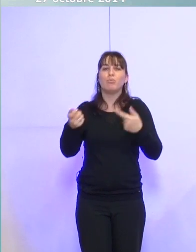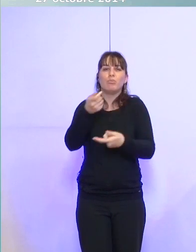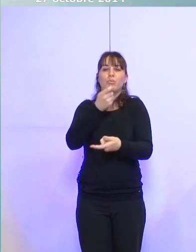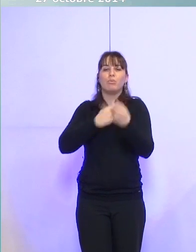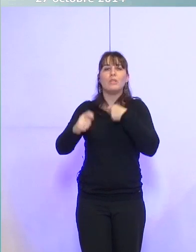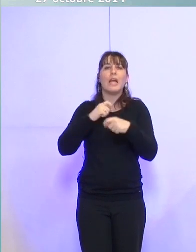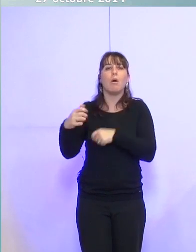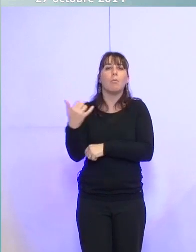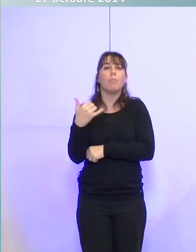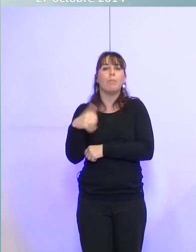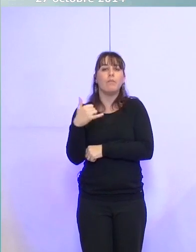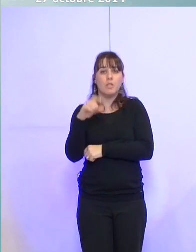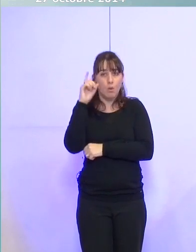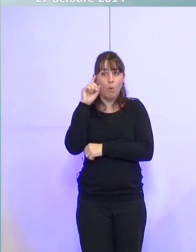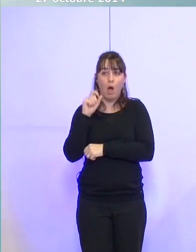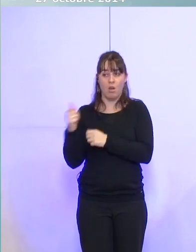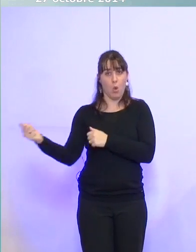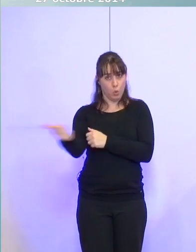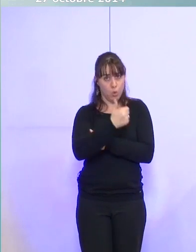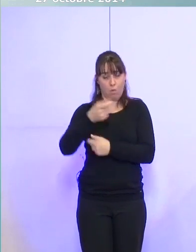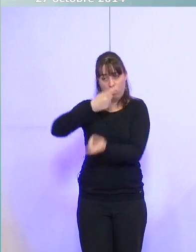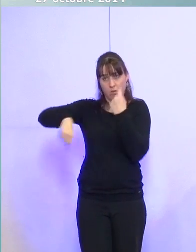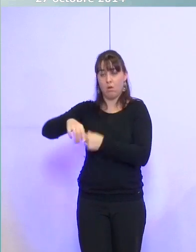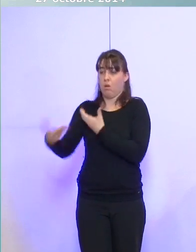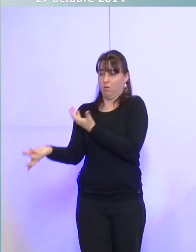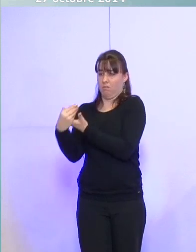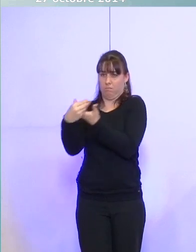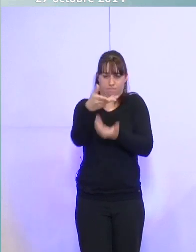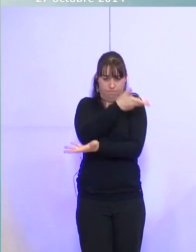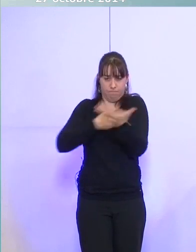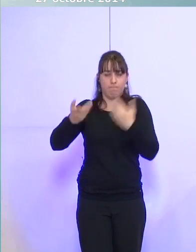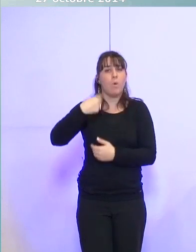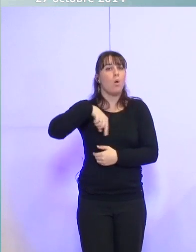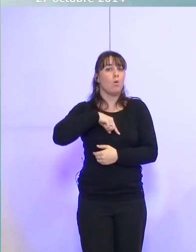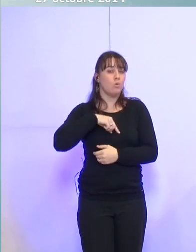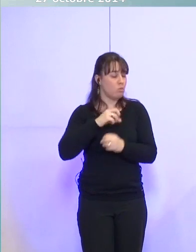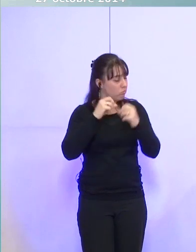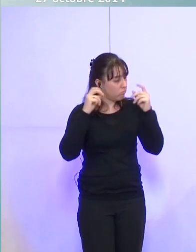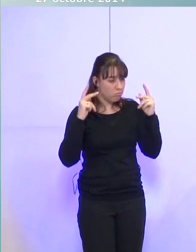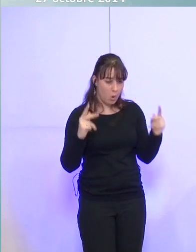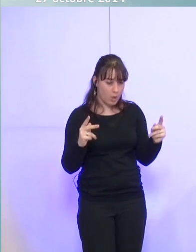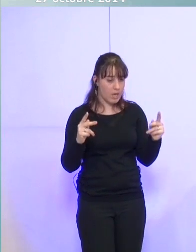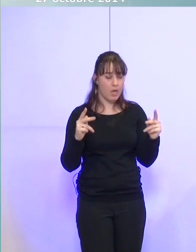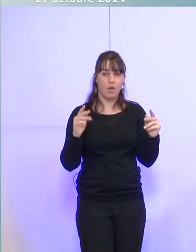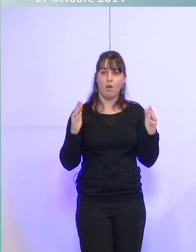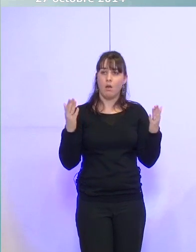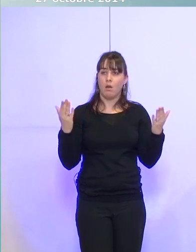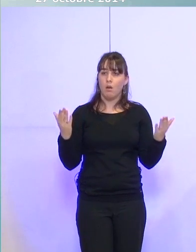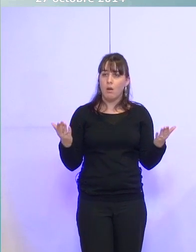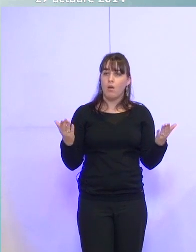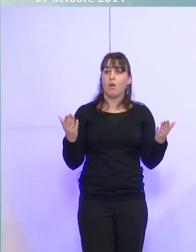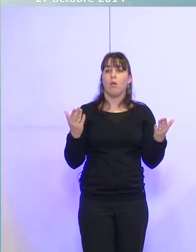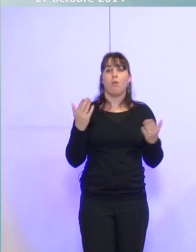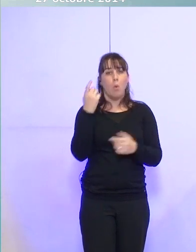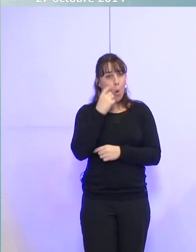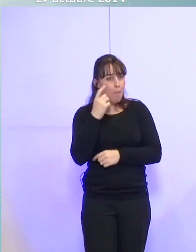acteurs feraient partie de la concertation et de la réflexion. Le fait que nous vous disons très bien, dont acte, nous voyons ce que